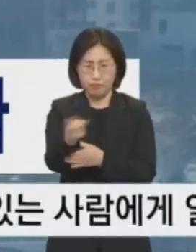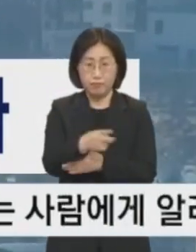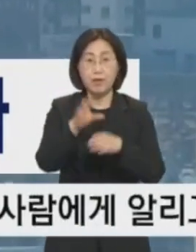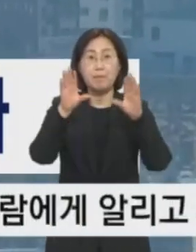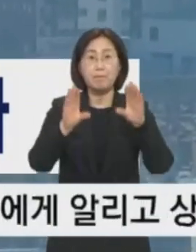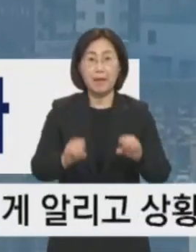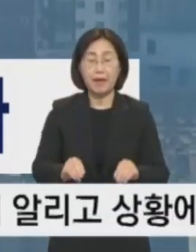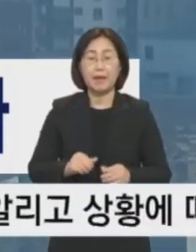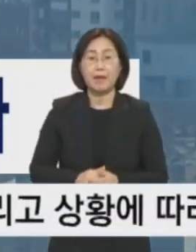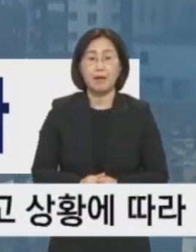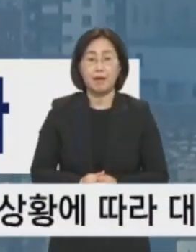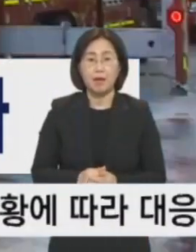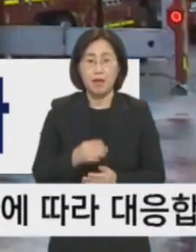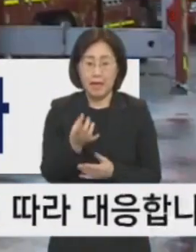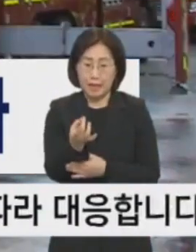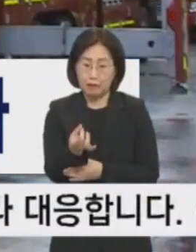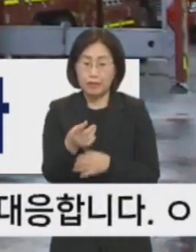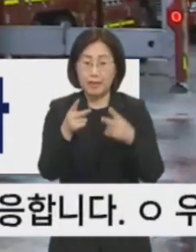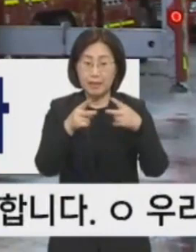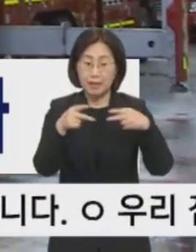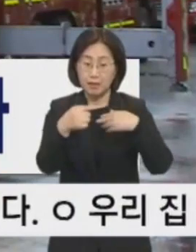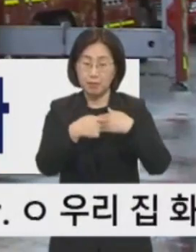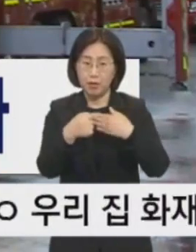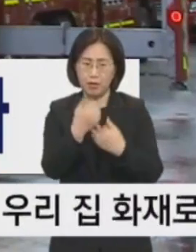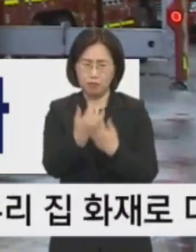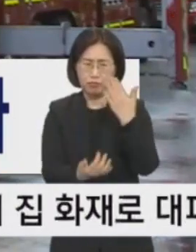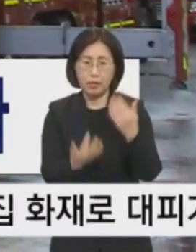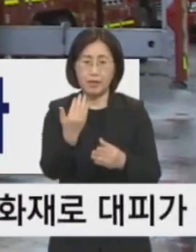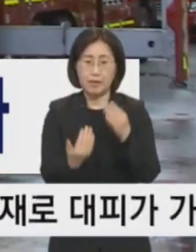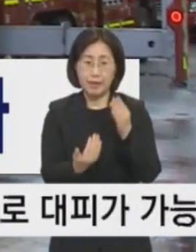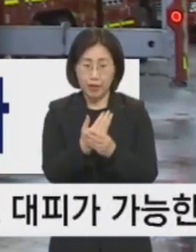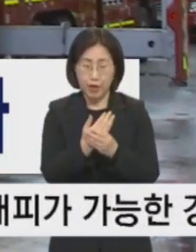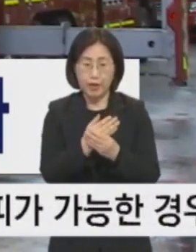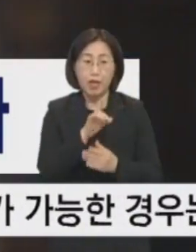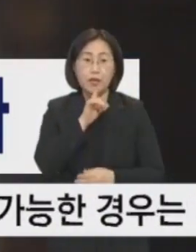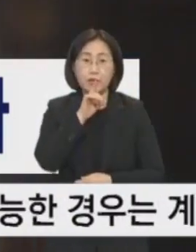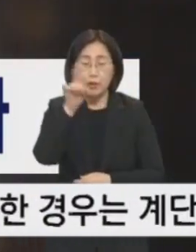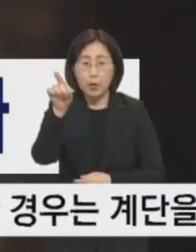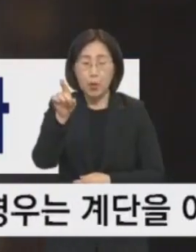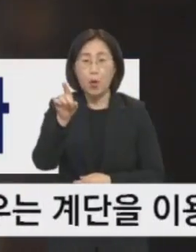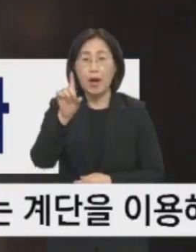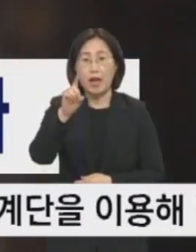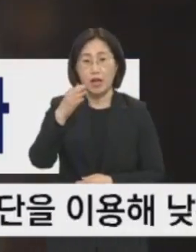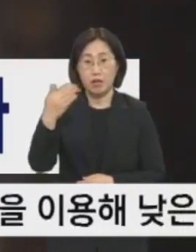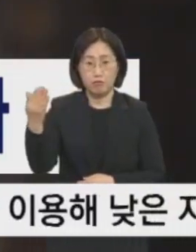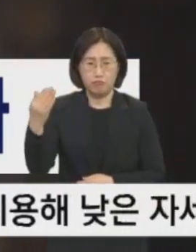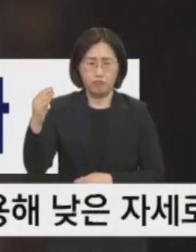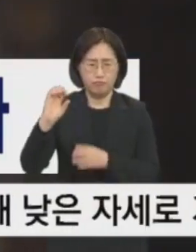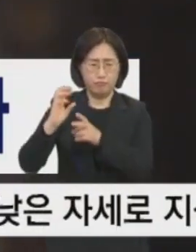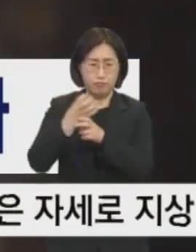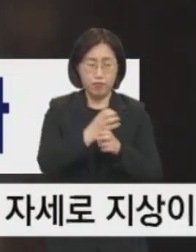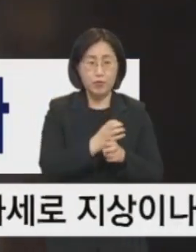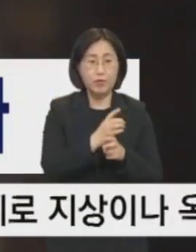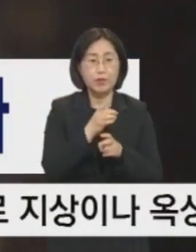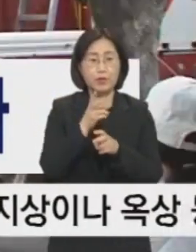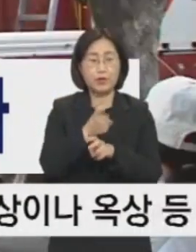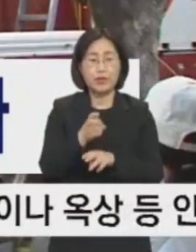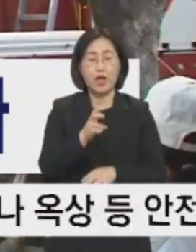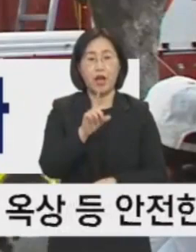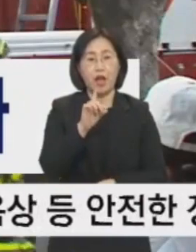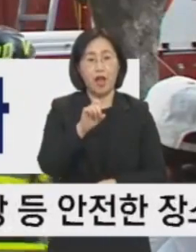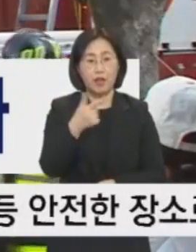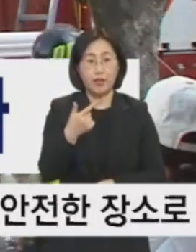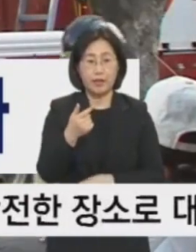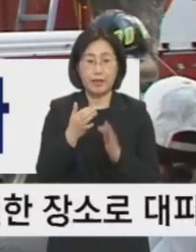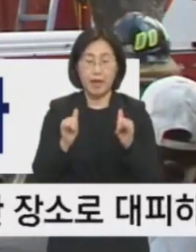진화됐습니다 당구장 건물 2층 외벽에서 불이 났다는 목격자의 신고를 받고 출동한 소방당국은 소방차 16대와